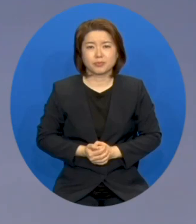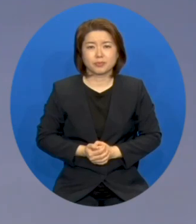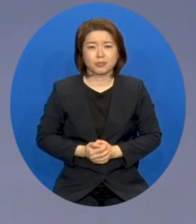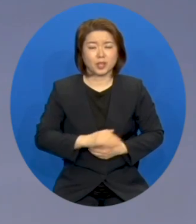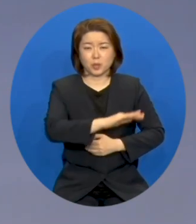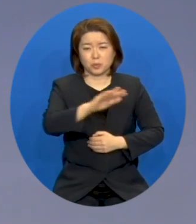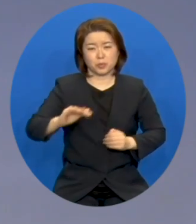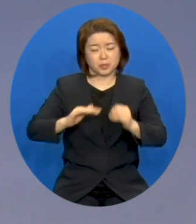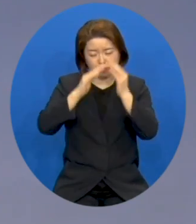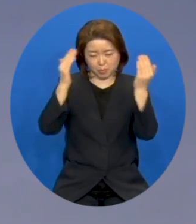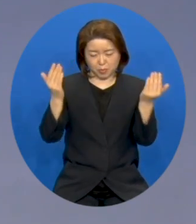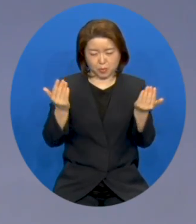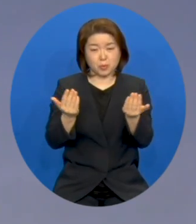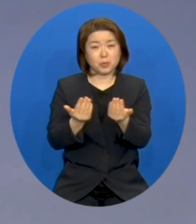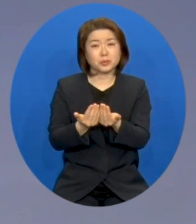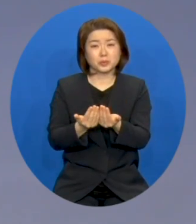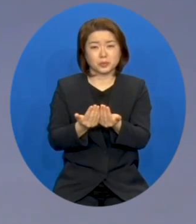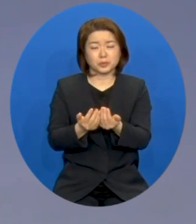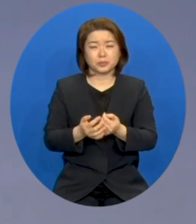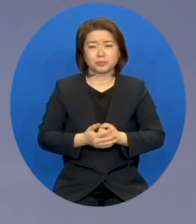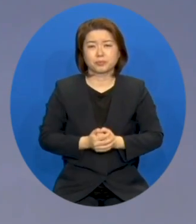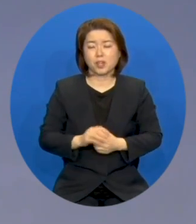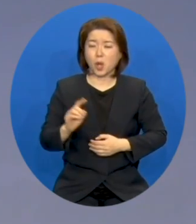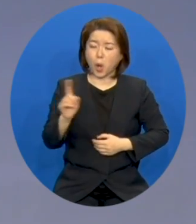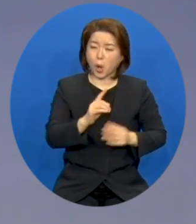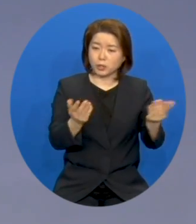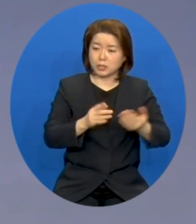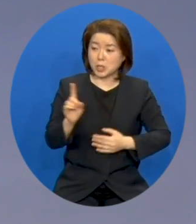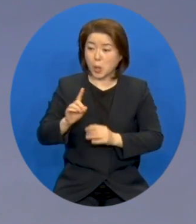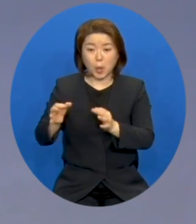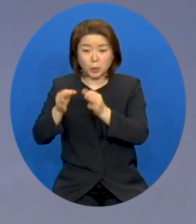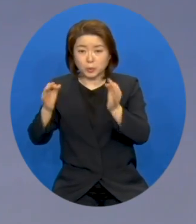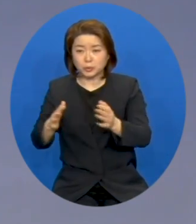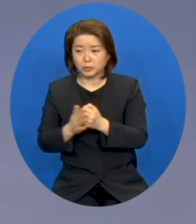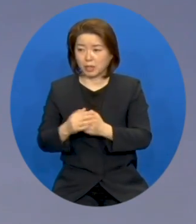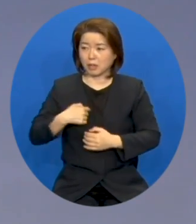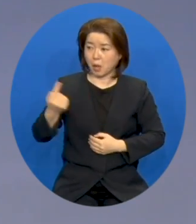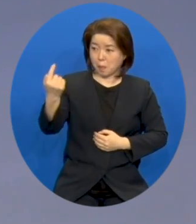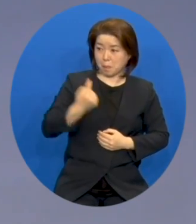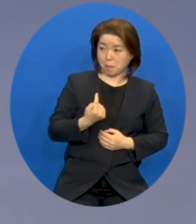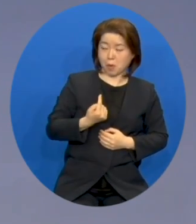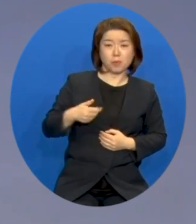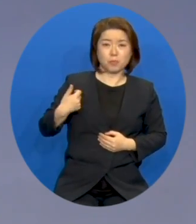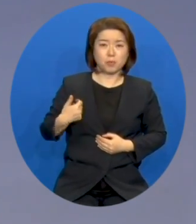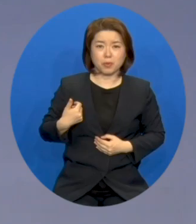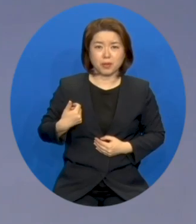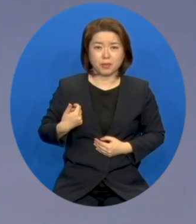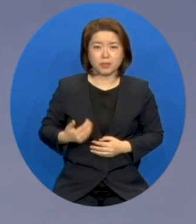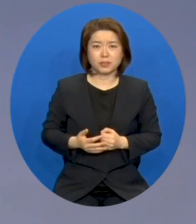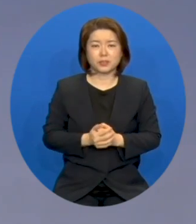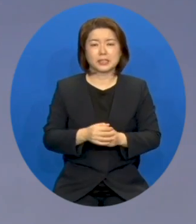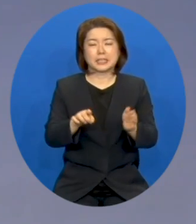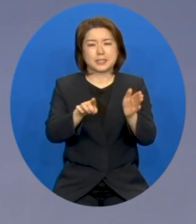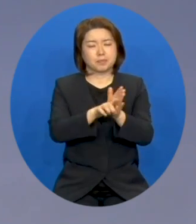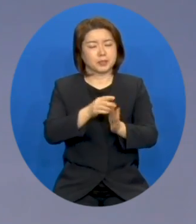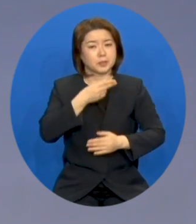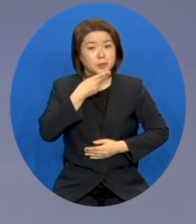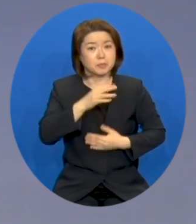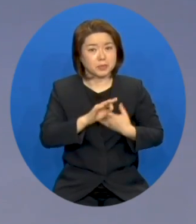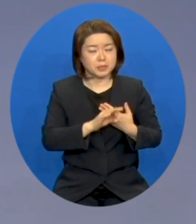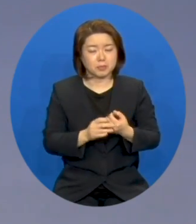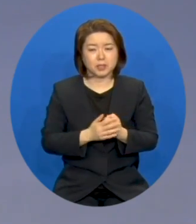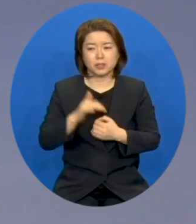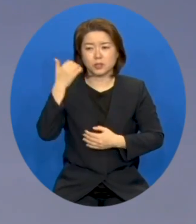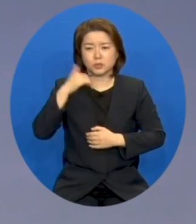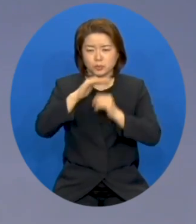우리 모두에게는 어떤 일이 어느 순간에 다가올지 모릅니다. 믿음이 없으면 누구도